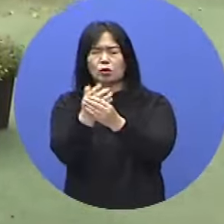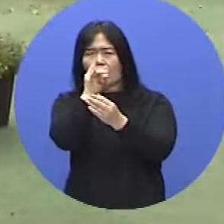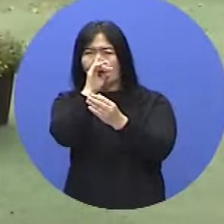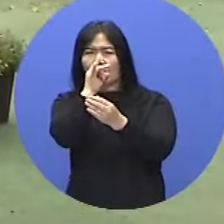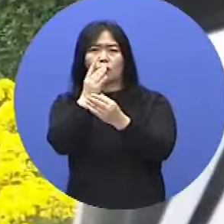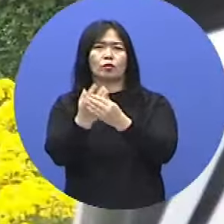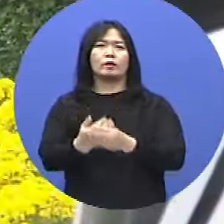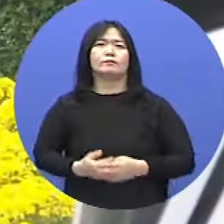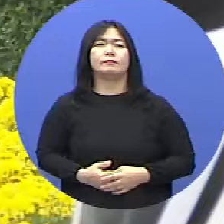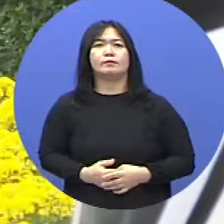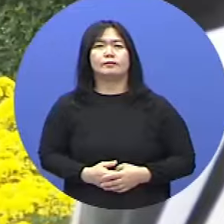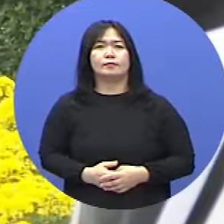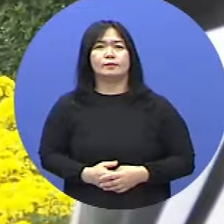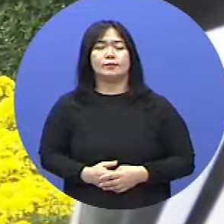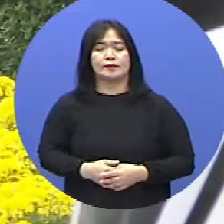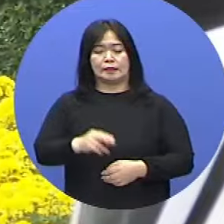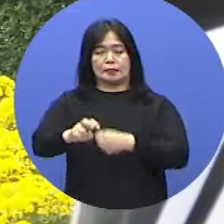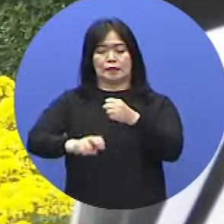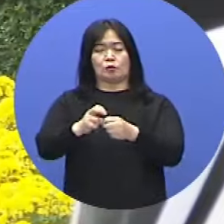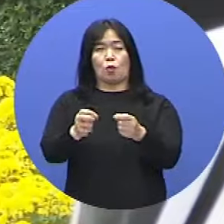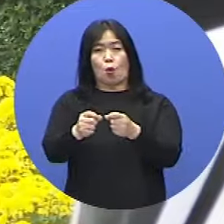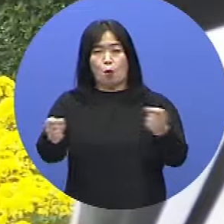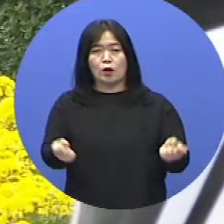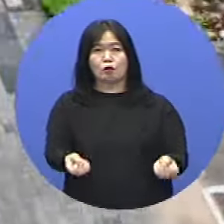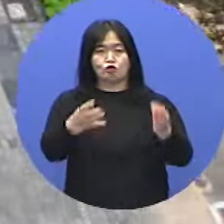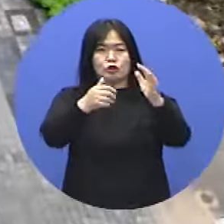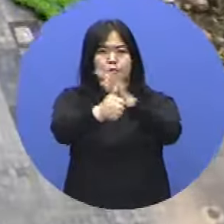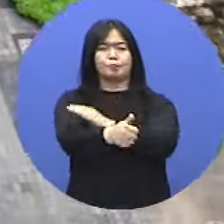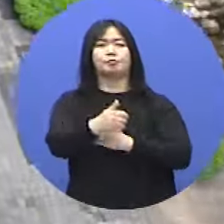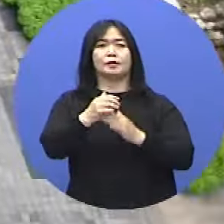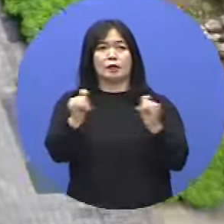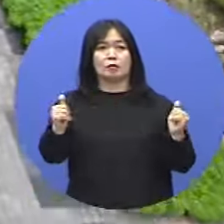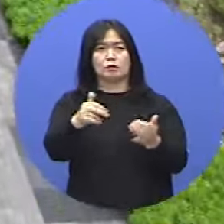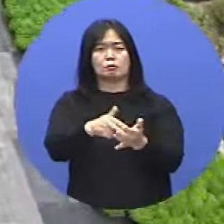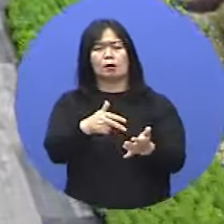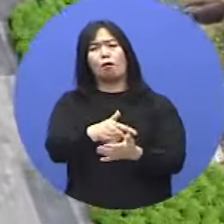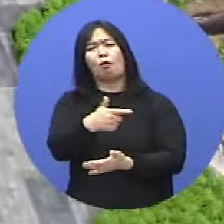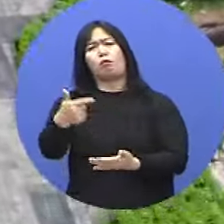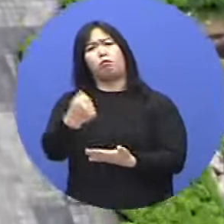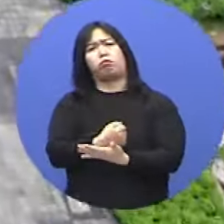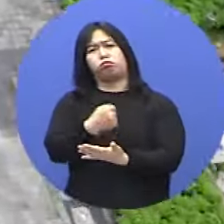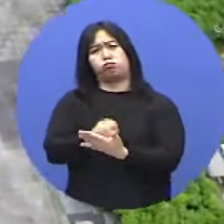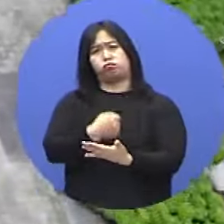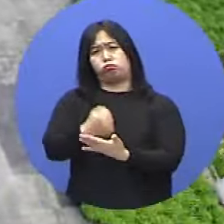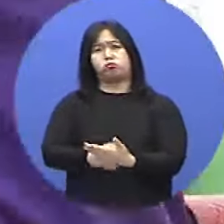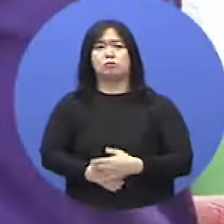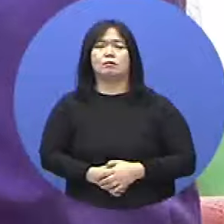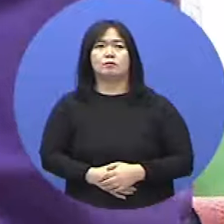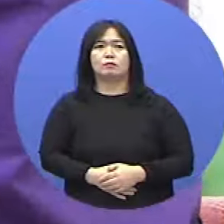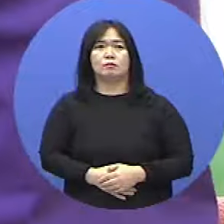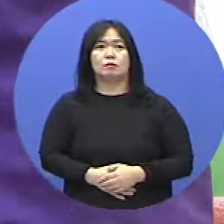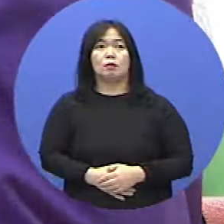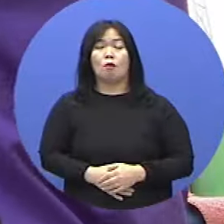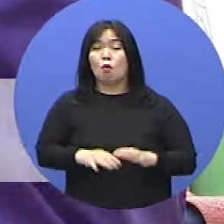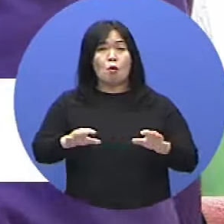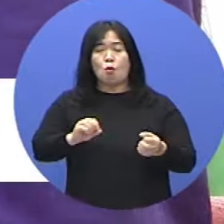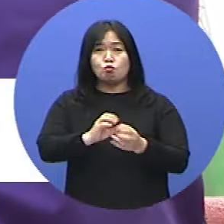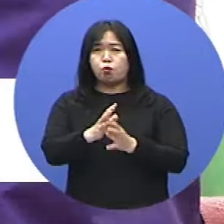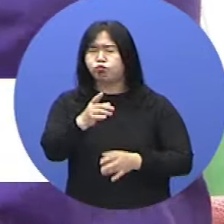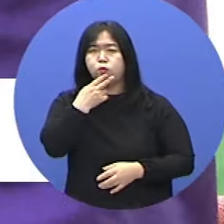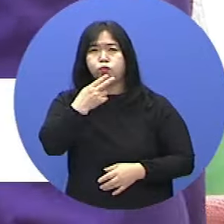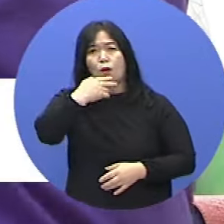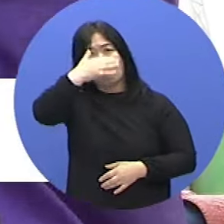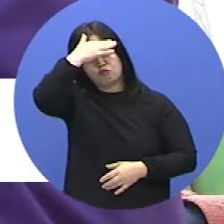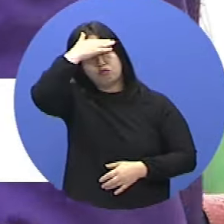않습니다 20년 넘게 축제를 방문해 온 시민들도 아쉬움을 토로합니다 전혀 안 폈어요 올해는